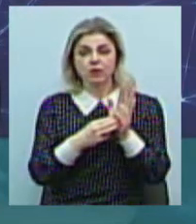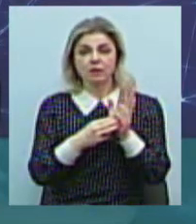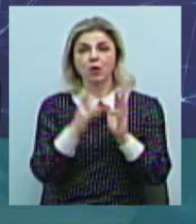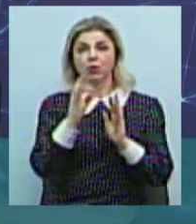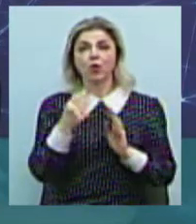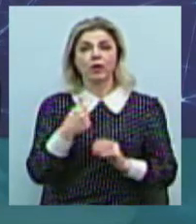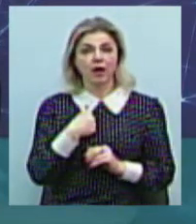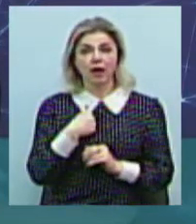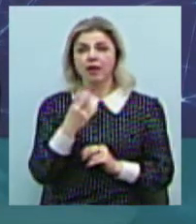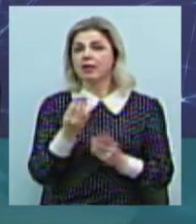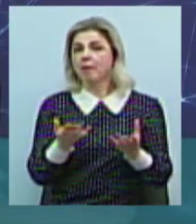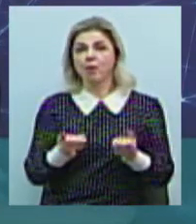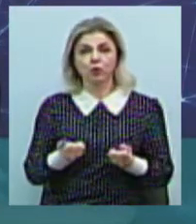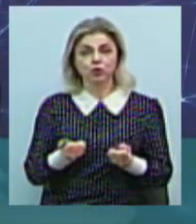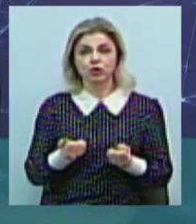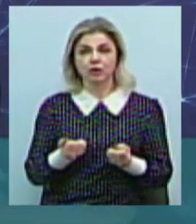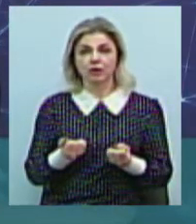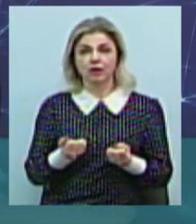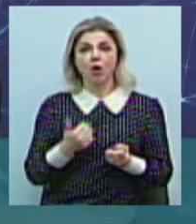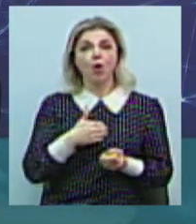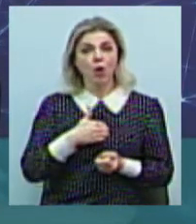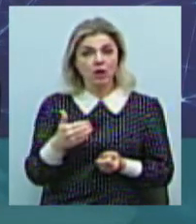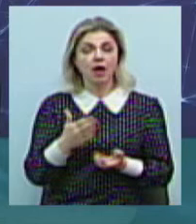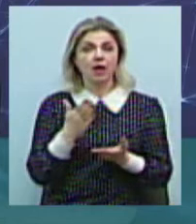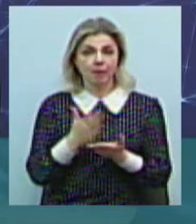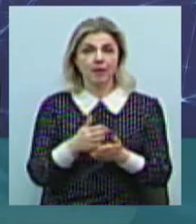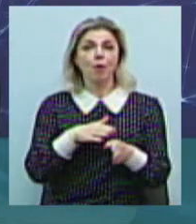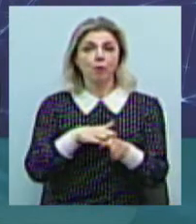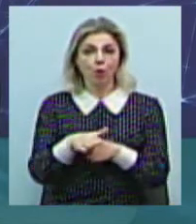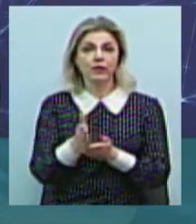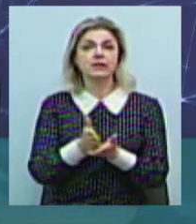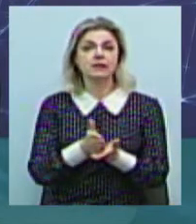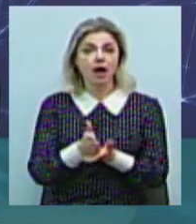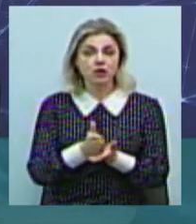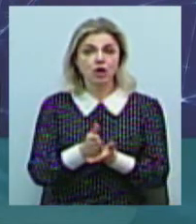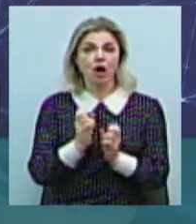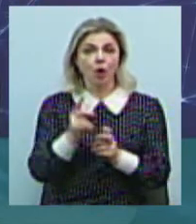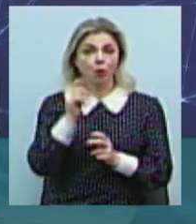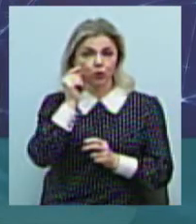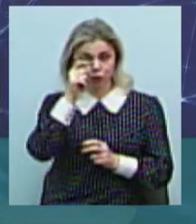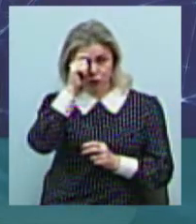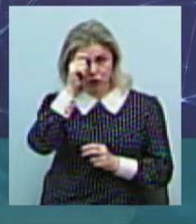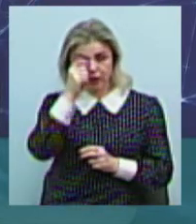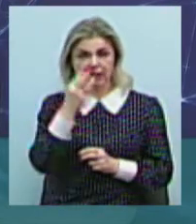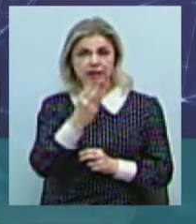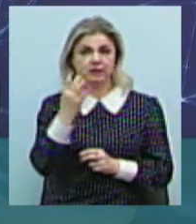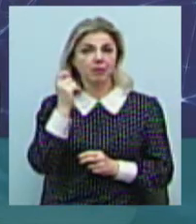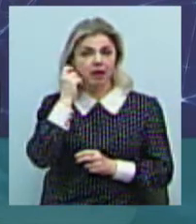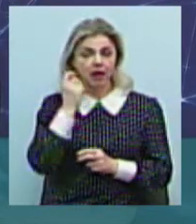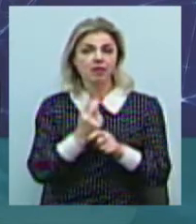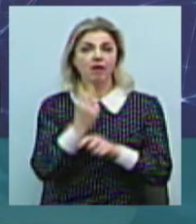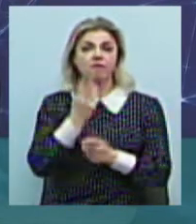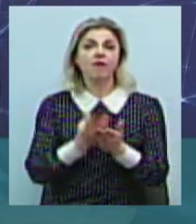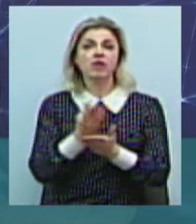но я не получил, хотя имею полный стаж, как мужчина 35 лет, двойную